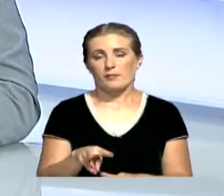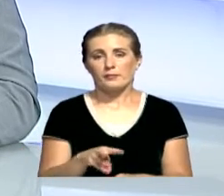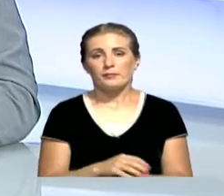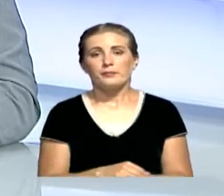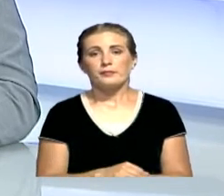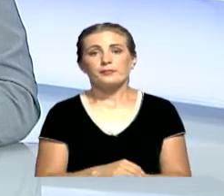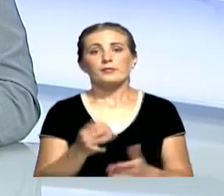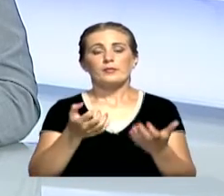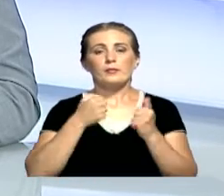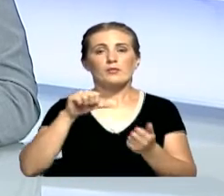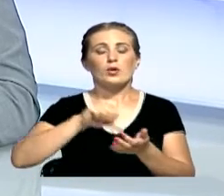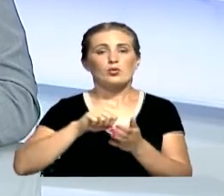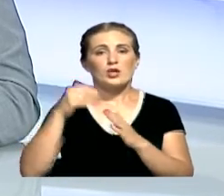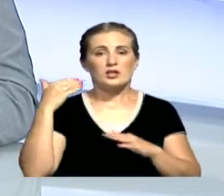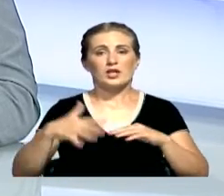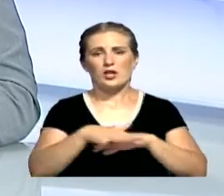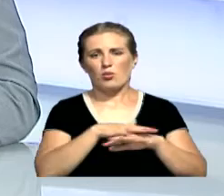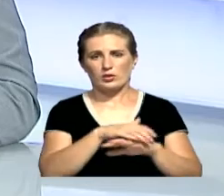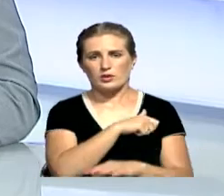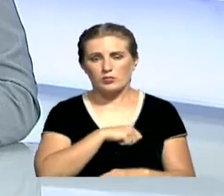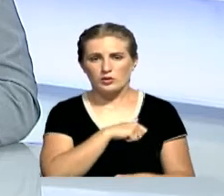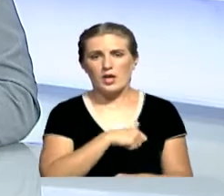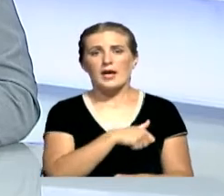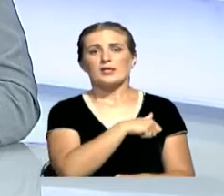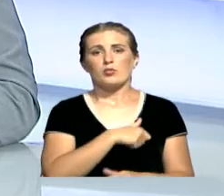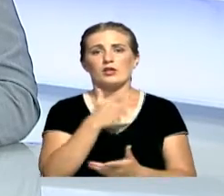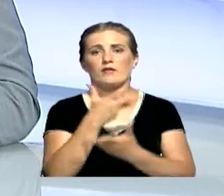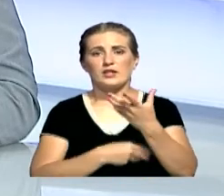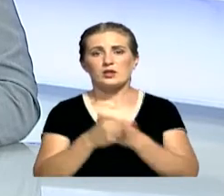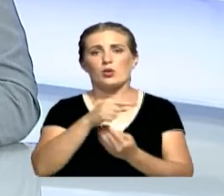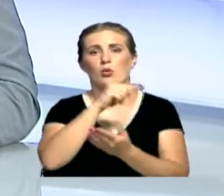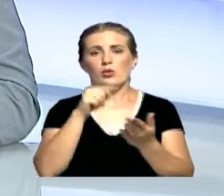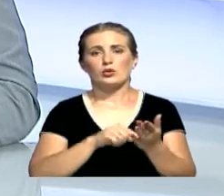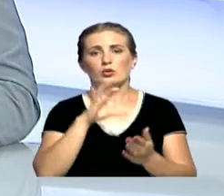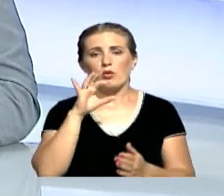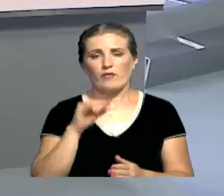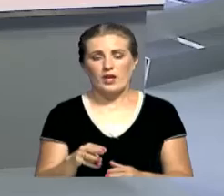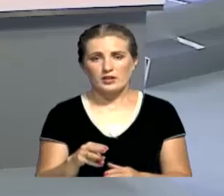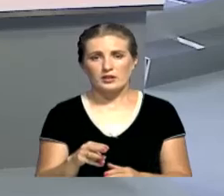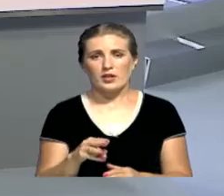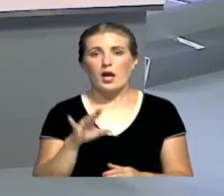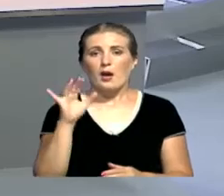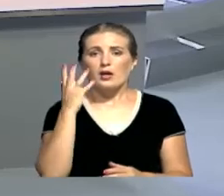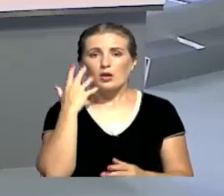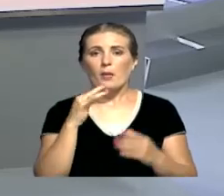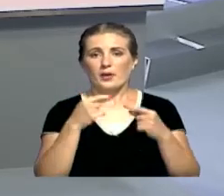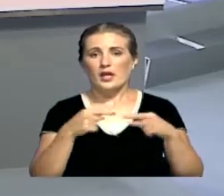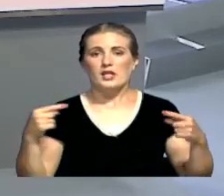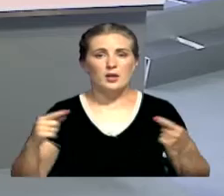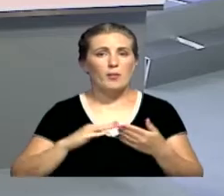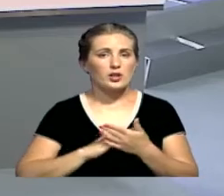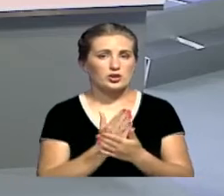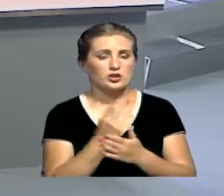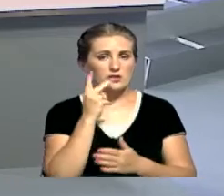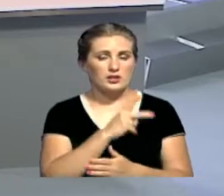принимали участие тогда я помню народные депутаты депутаты феодосийского городского совета очень активно в чём их растирать разных политических жизнь от абсолютно